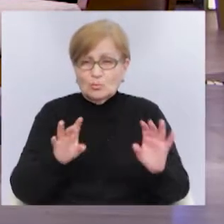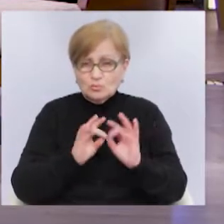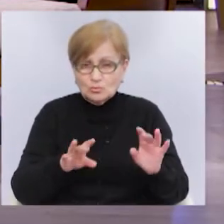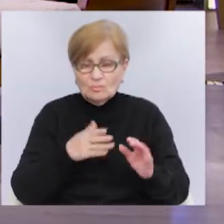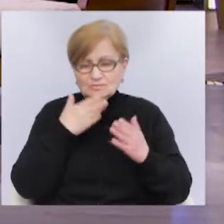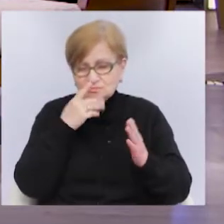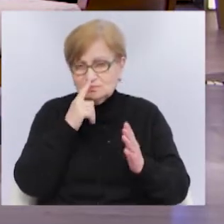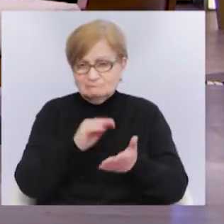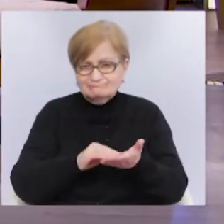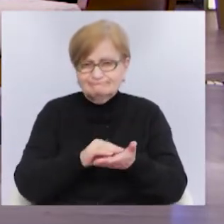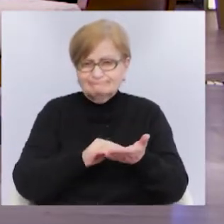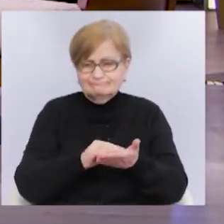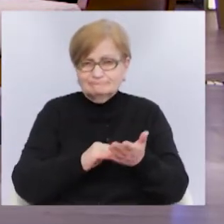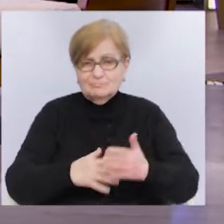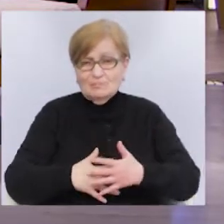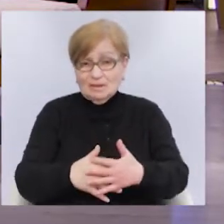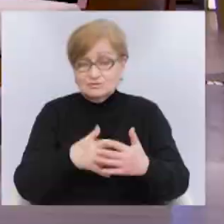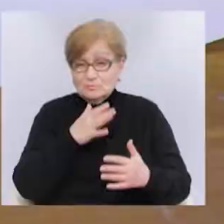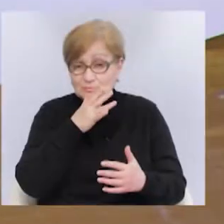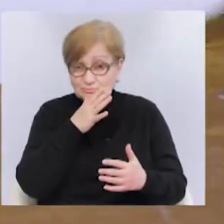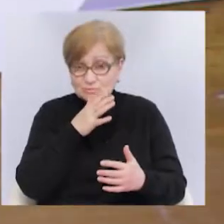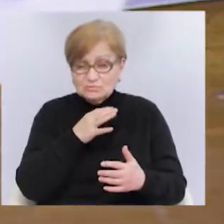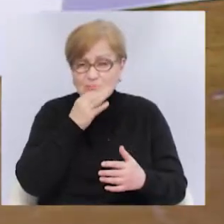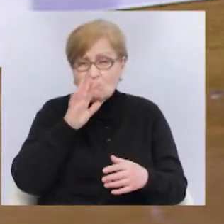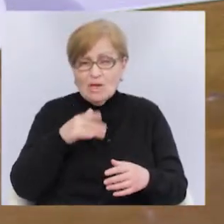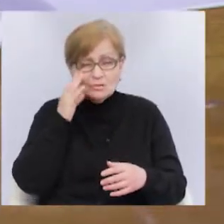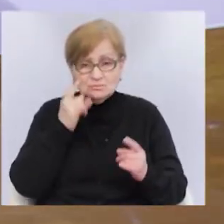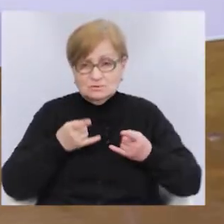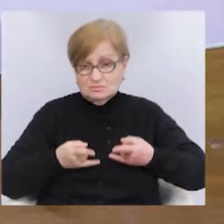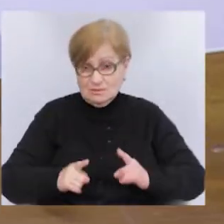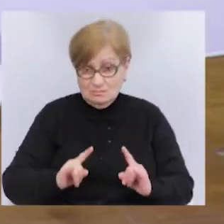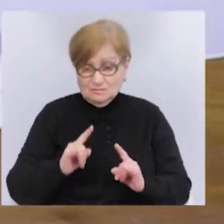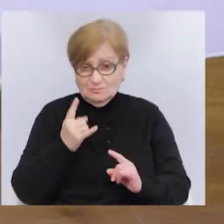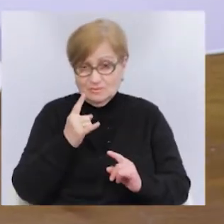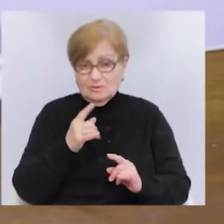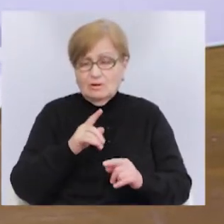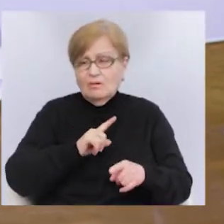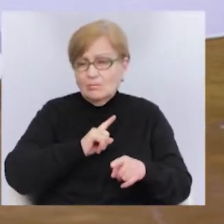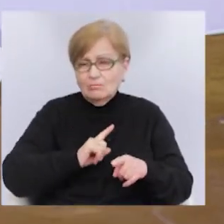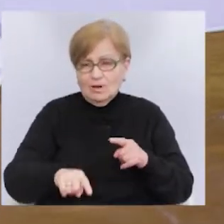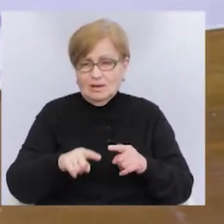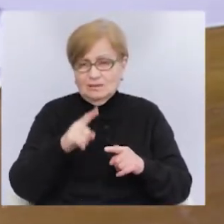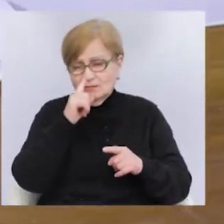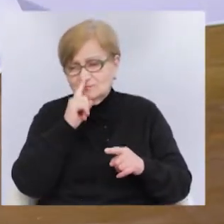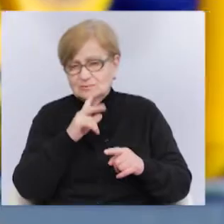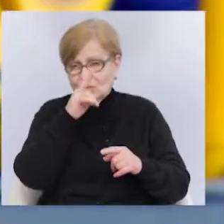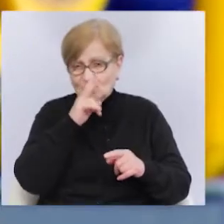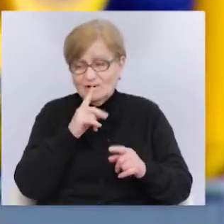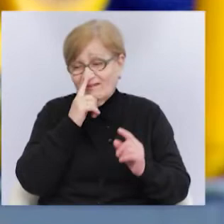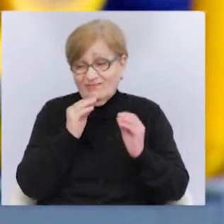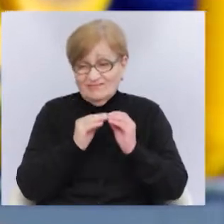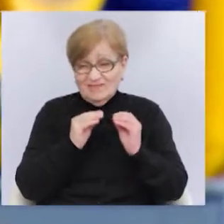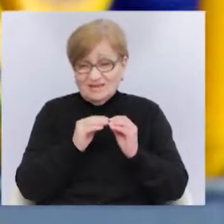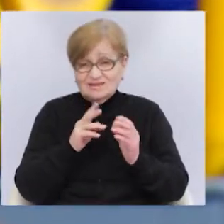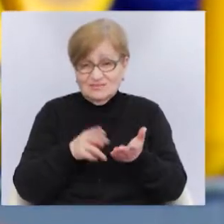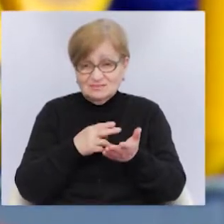მოთხრობას უკითხავდნენ ბავშვებს ფეხმძიმობის დროს, შემდეგ ბავშვის გაჩენის მერე ძალიან მალევე 1-2 თვის ასაკში იგივე